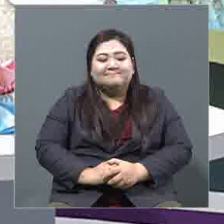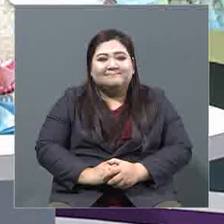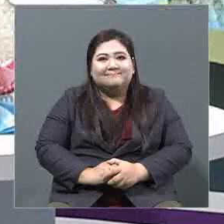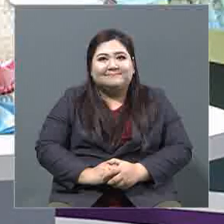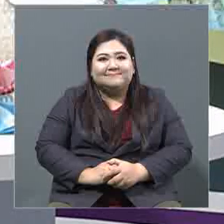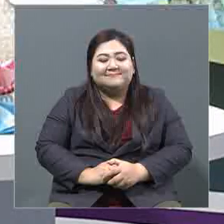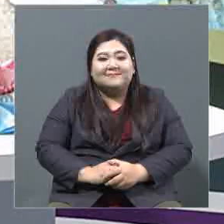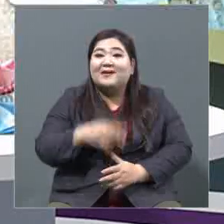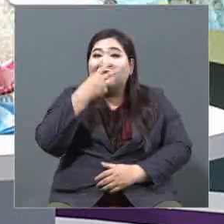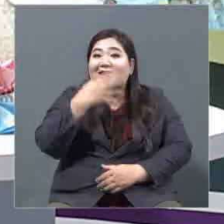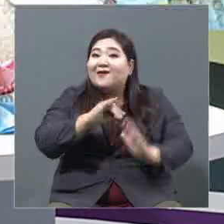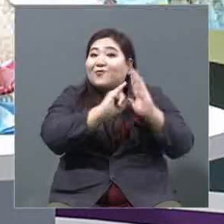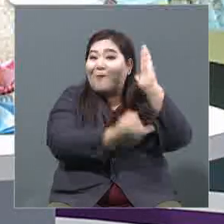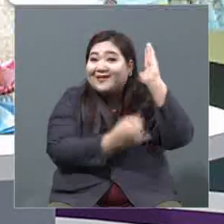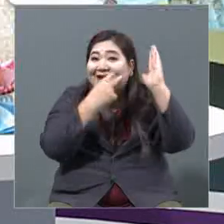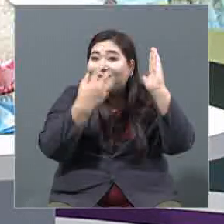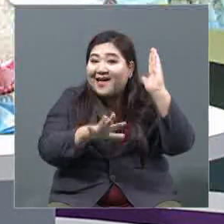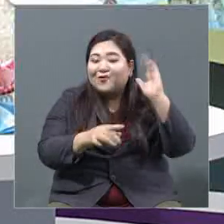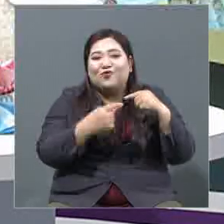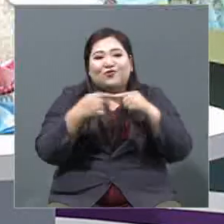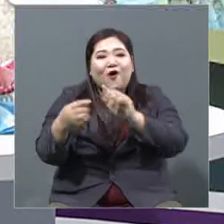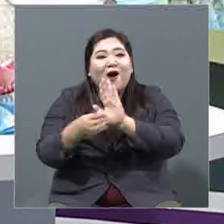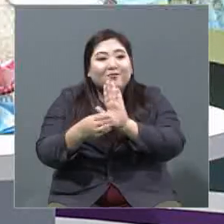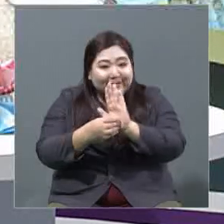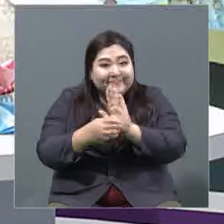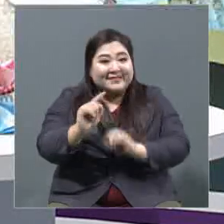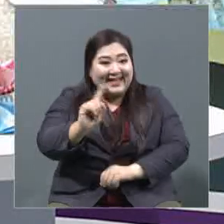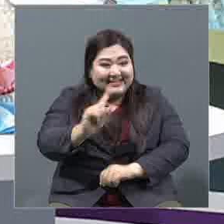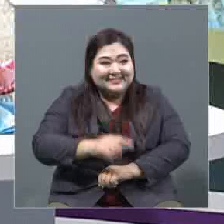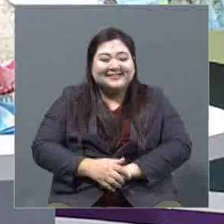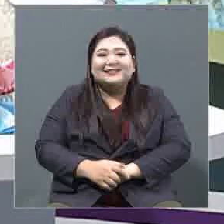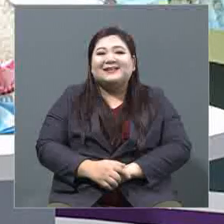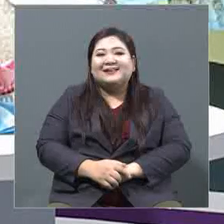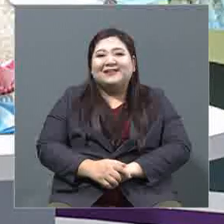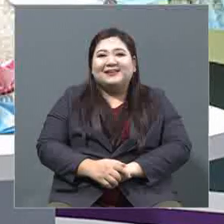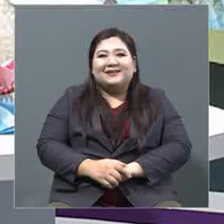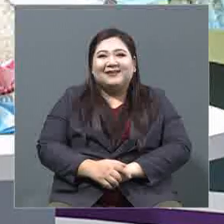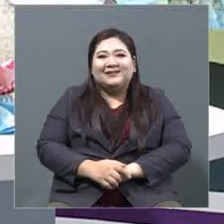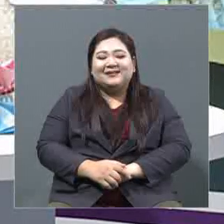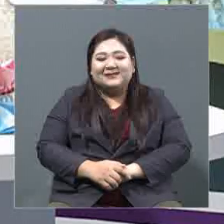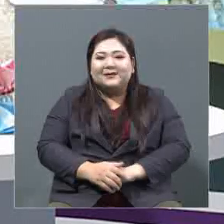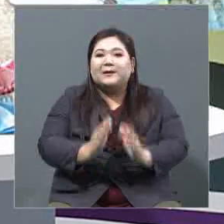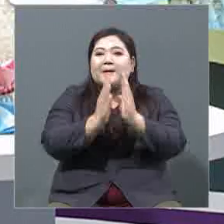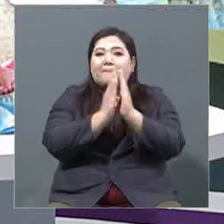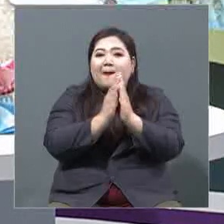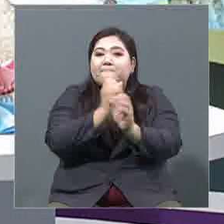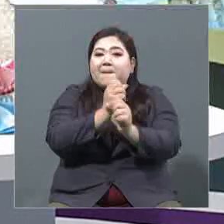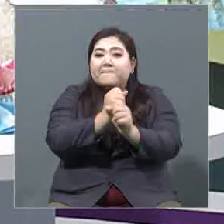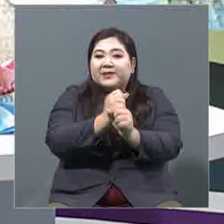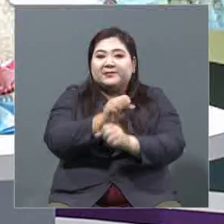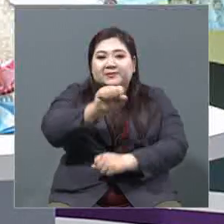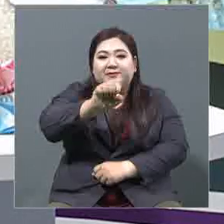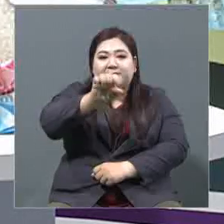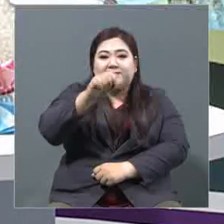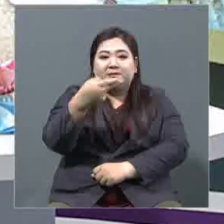เอาละค่ะจากบรรยากาศต่างจังหวัดดึงคุณผู้ชมกลับมาในพื้นที่กรุงเทพมหานครกันบ้างนะคะไปดูบรรยากาศส่งน้ำพระพุทธสิหิงจำลองวัดพระ